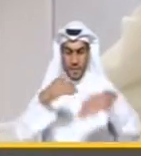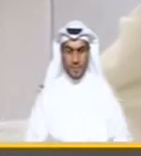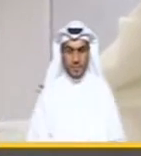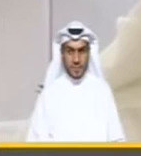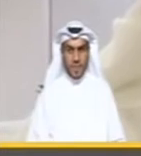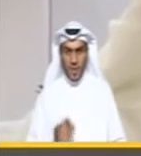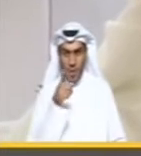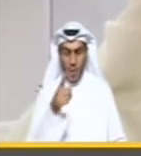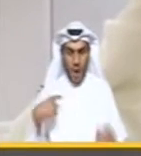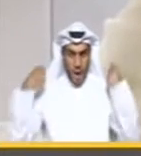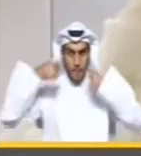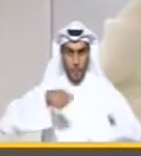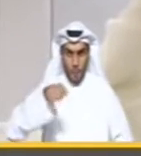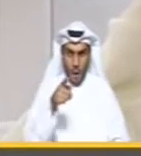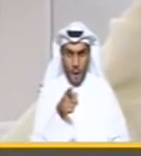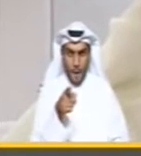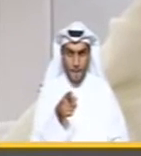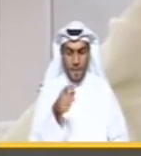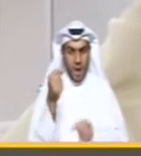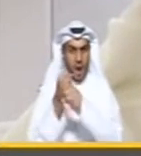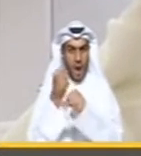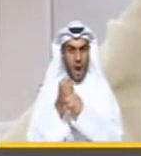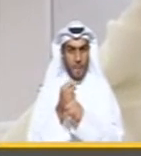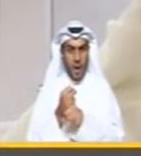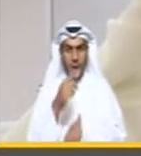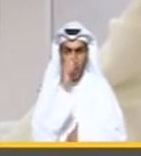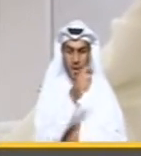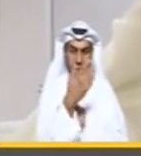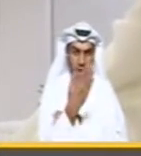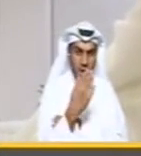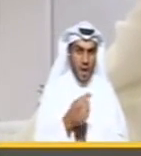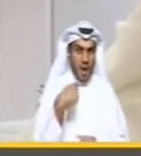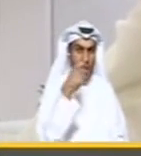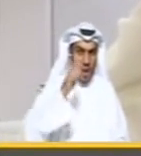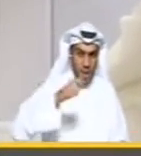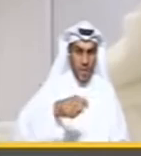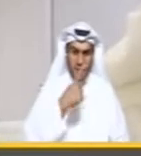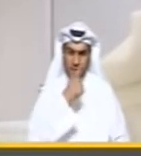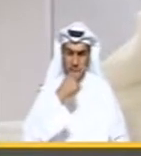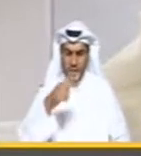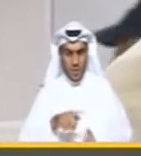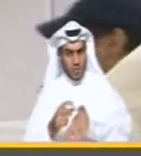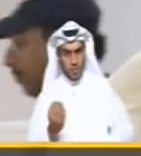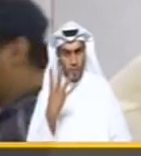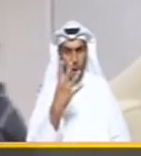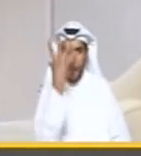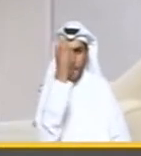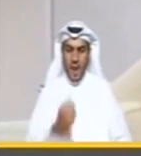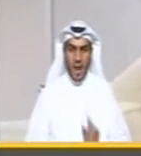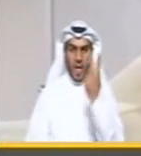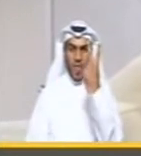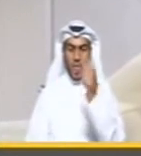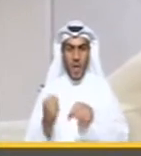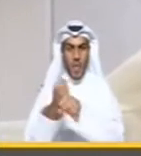المحامين أنهم يقومون بالعمل في رفع الدعاوي عن طريق هذا المركز في الفترة الصباحية والمسائية،